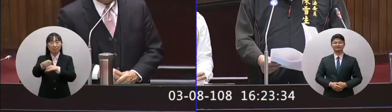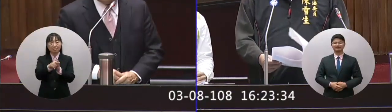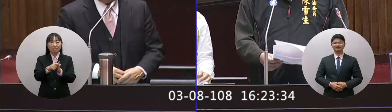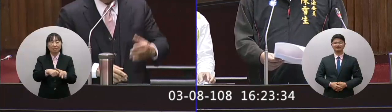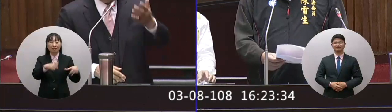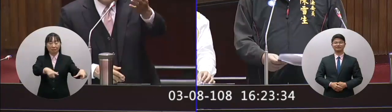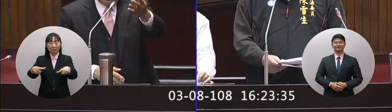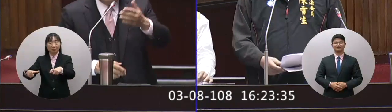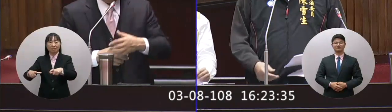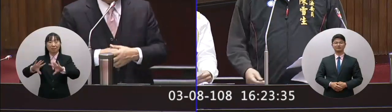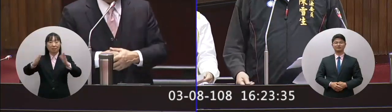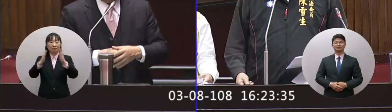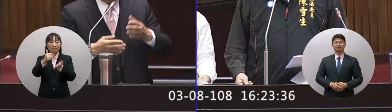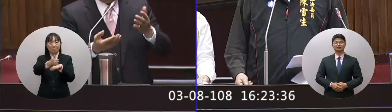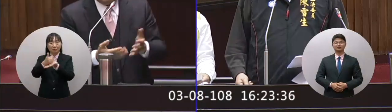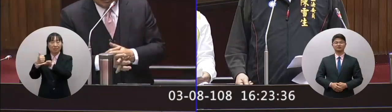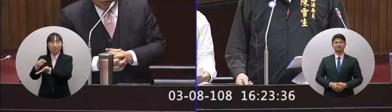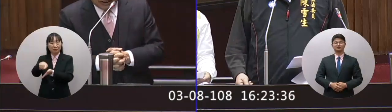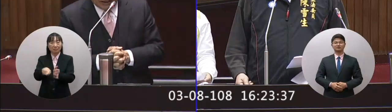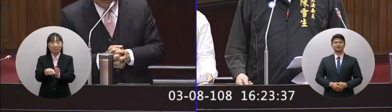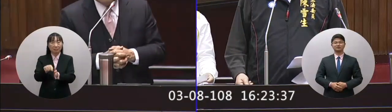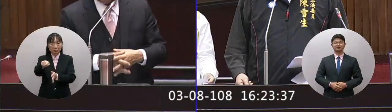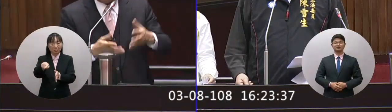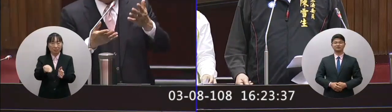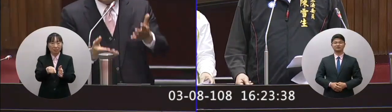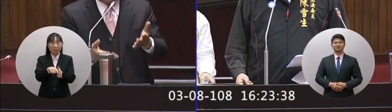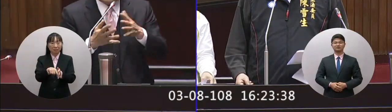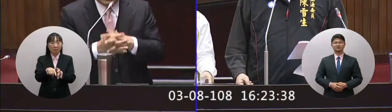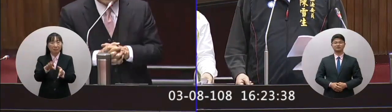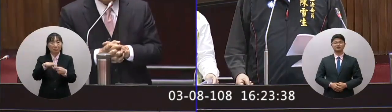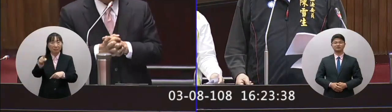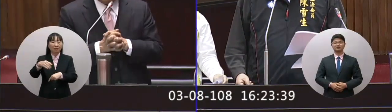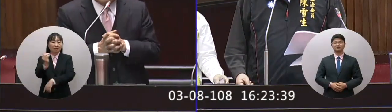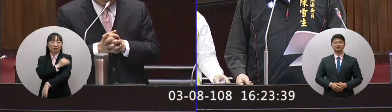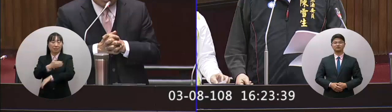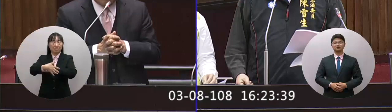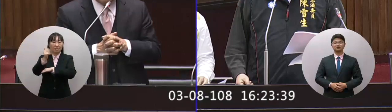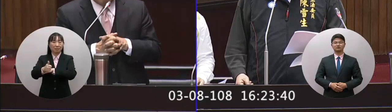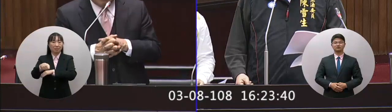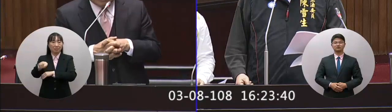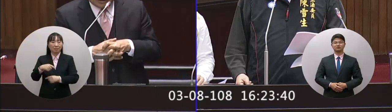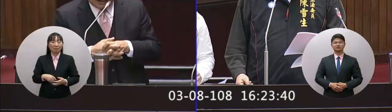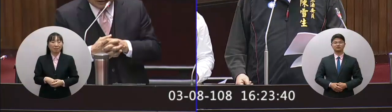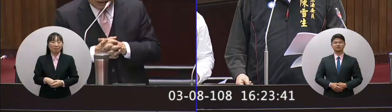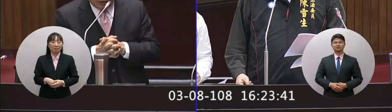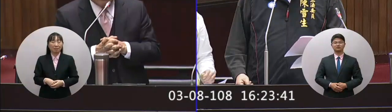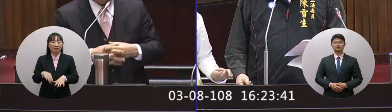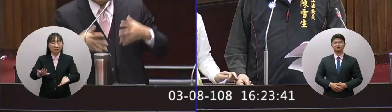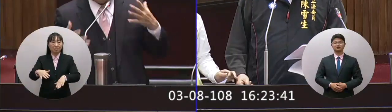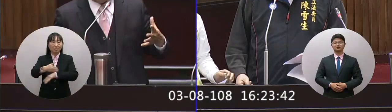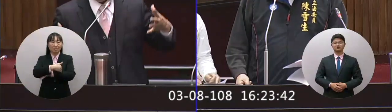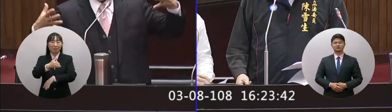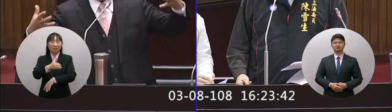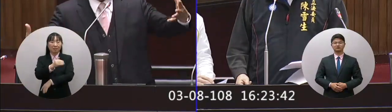宴，那真的就是当时有见你那时候的陈县长，这个我们现在的陈立